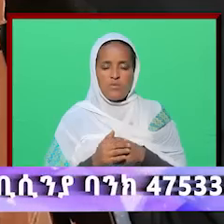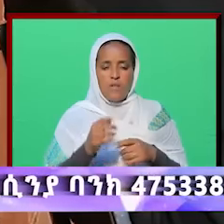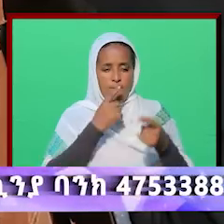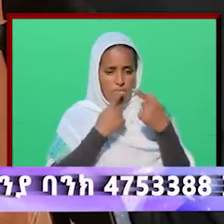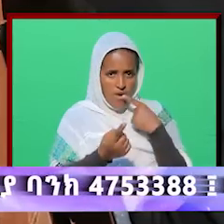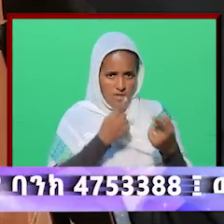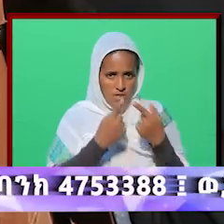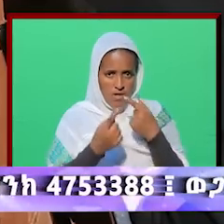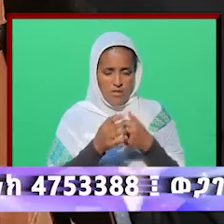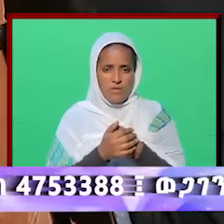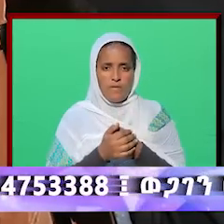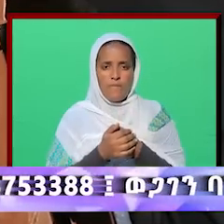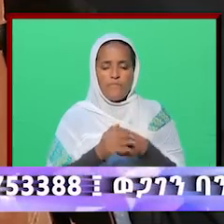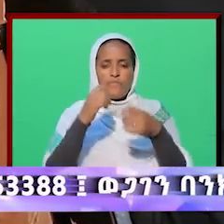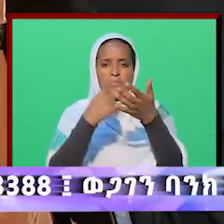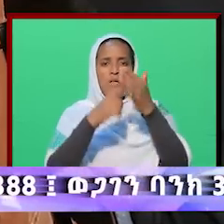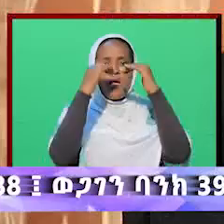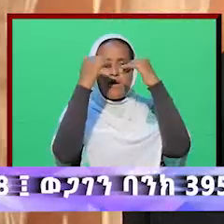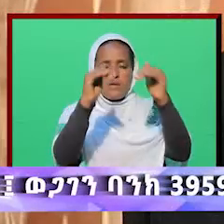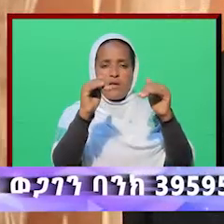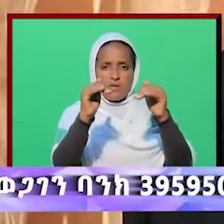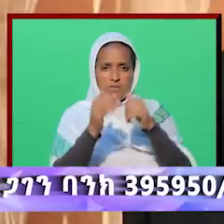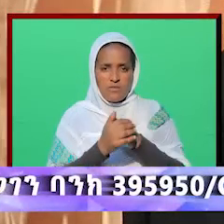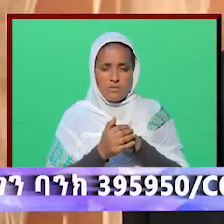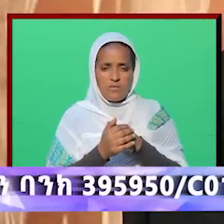የባህል ሊሆን አይችልም የራስ ሊሆን የባህሪ ማለት የራስ ይሆን